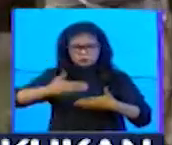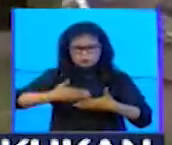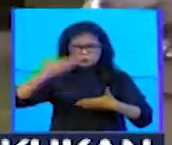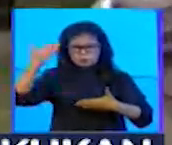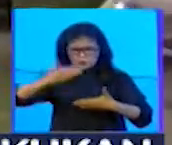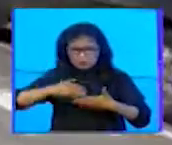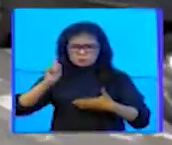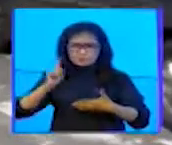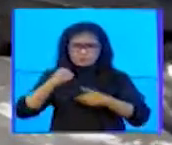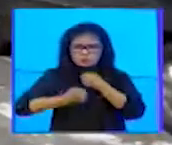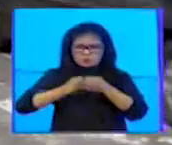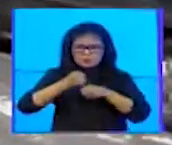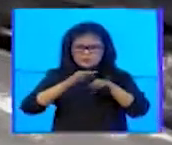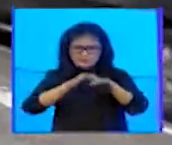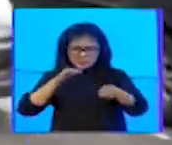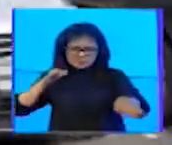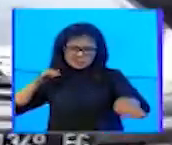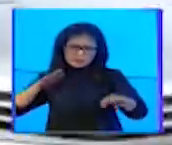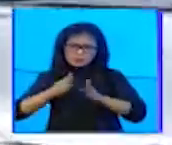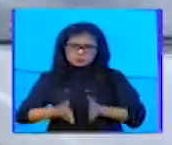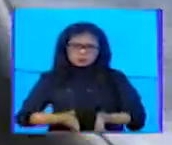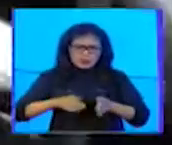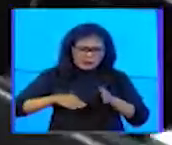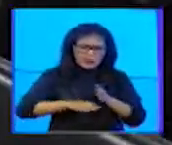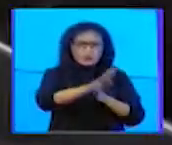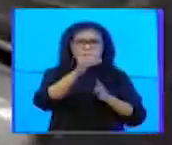dari Kabupaten Majene Sulawesi Barat Ali Muhtar melaporkan